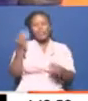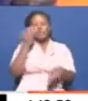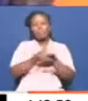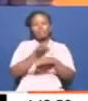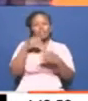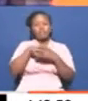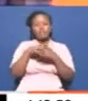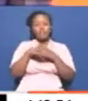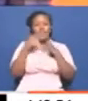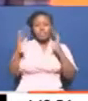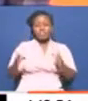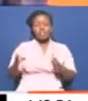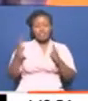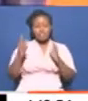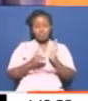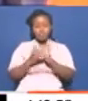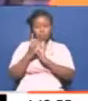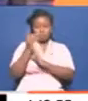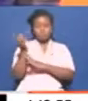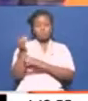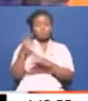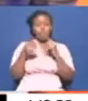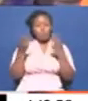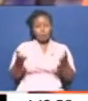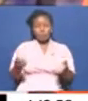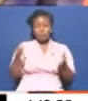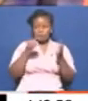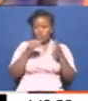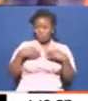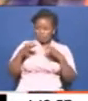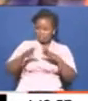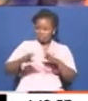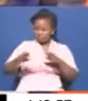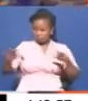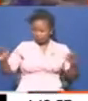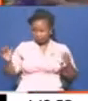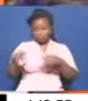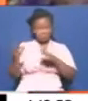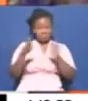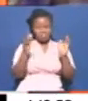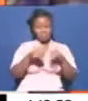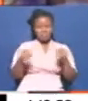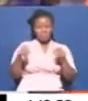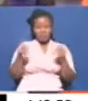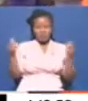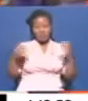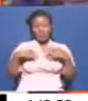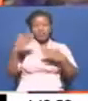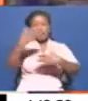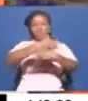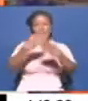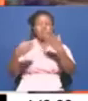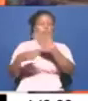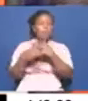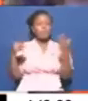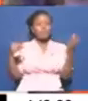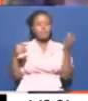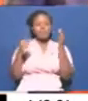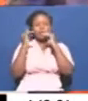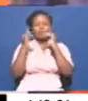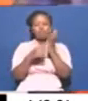county. Lakini hivi sasa tumeka kablo, tumeka lami, tumetengeneza soko ya kisasa ambayo tunaiona hapa ya zaidi ya